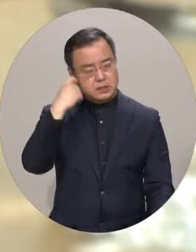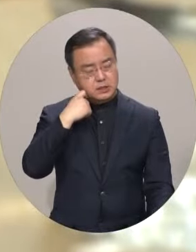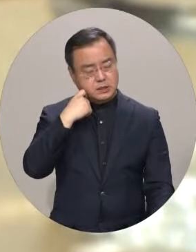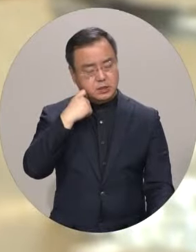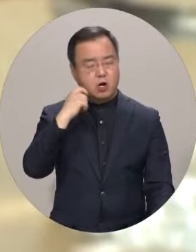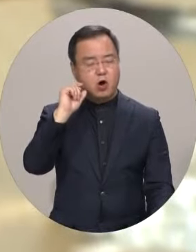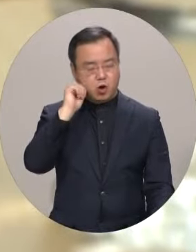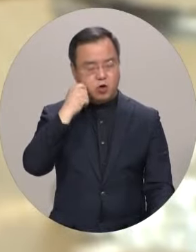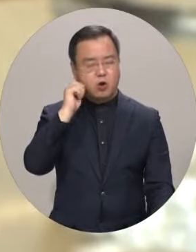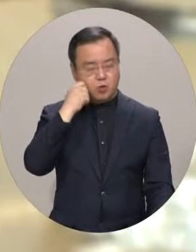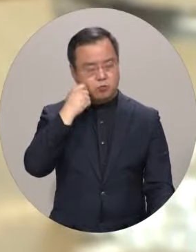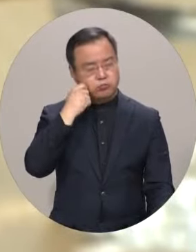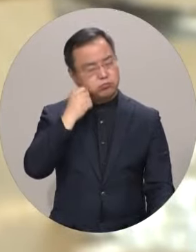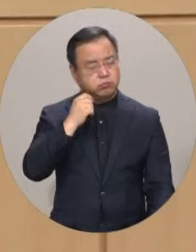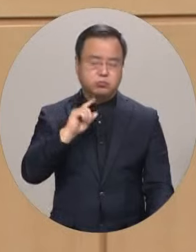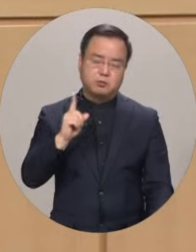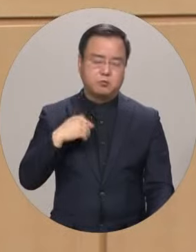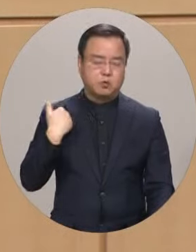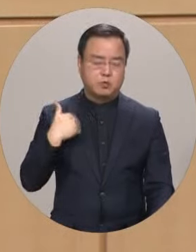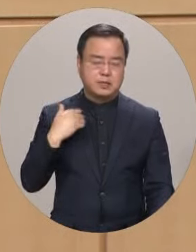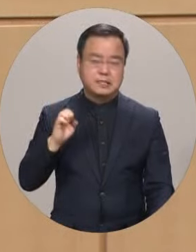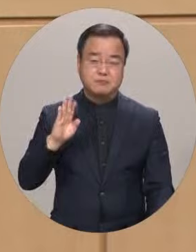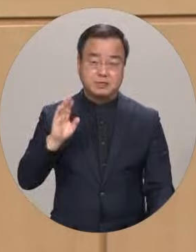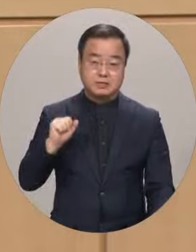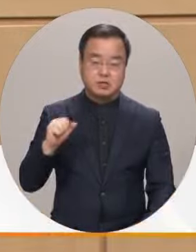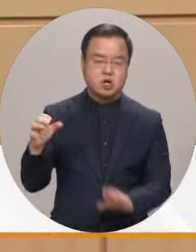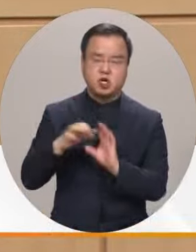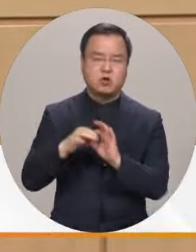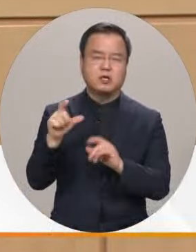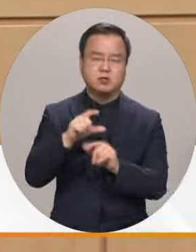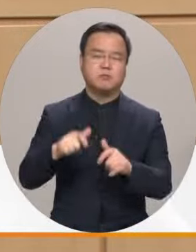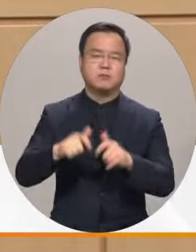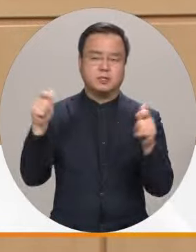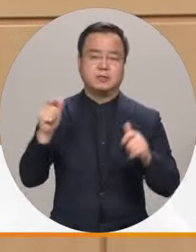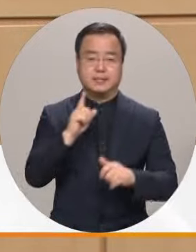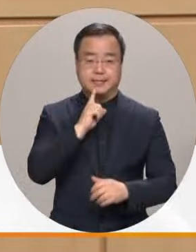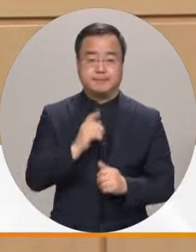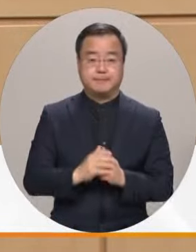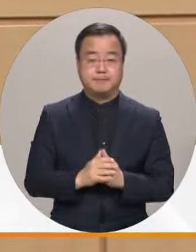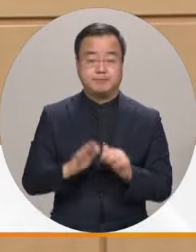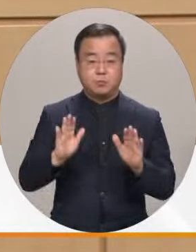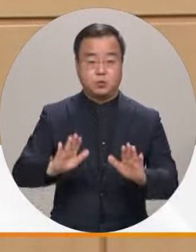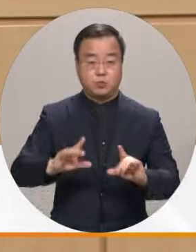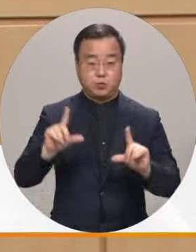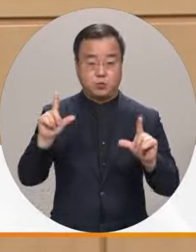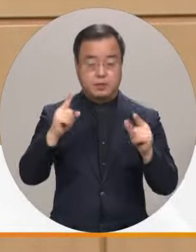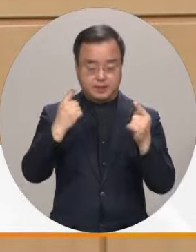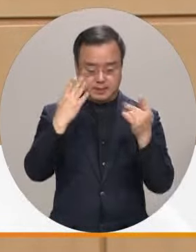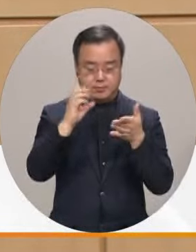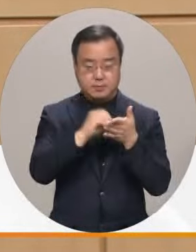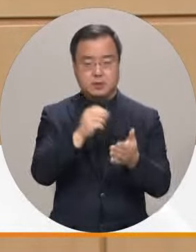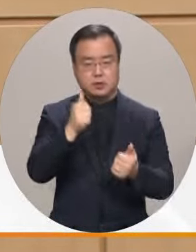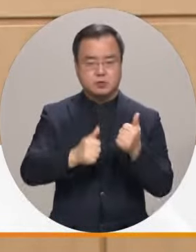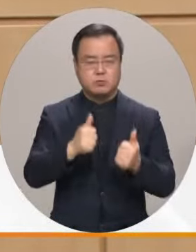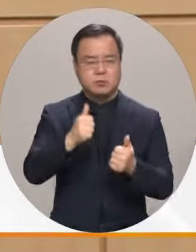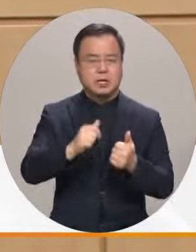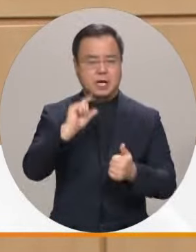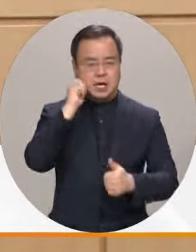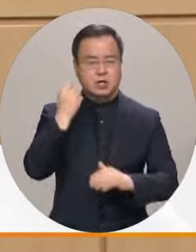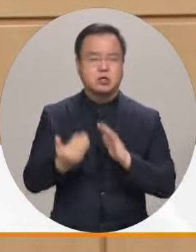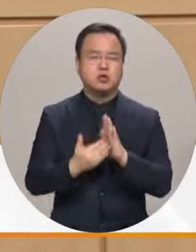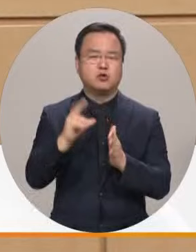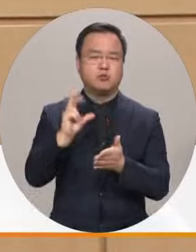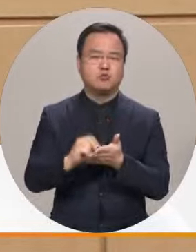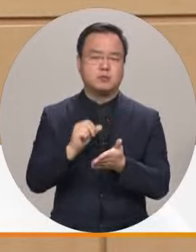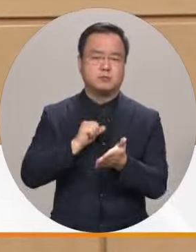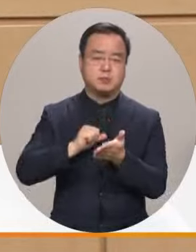연계 정책을 유지합니다 올해 수능에서도 사교육 카르텔 및 소위 킬러 문항을 배제하고 교육 과정 내